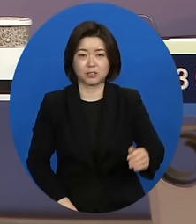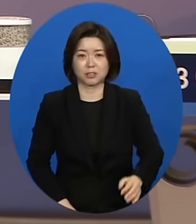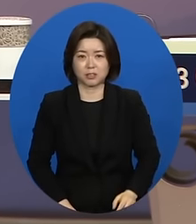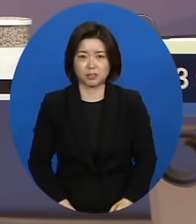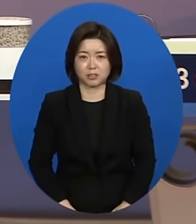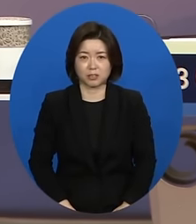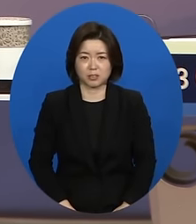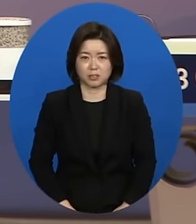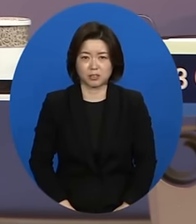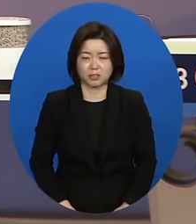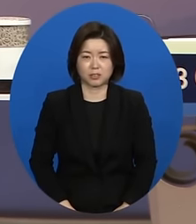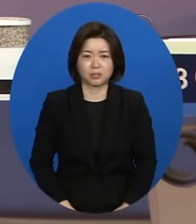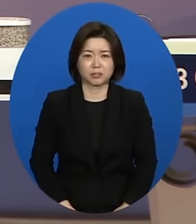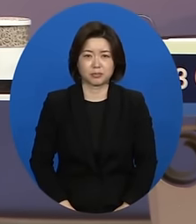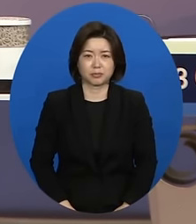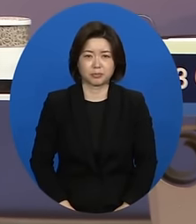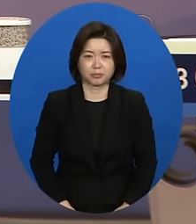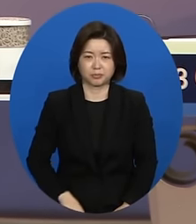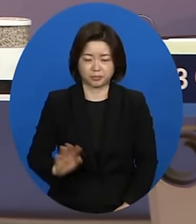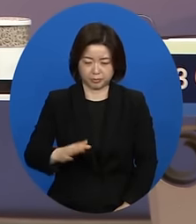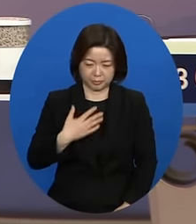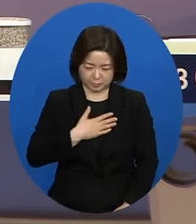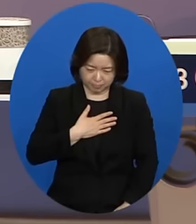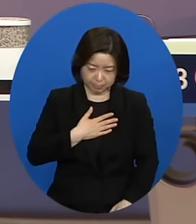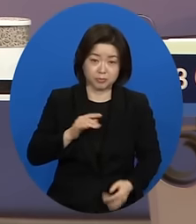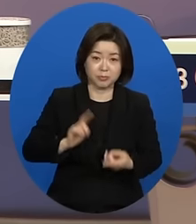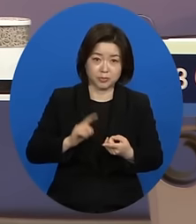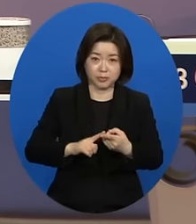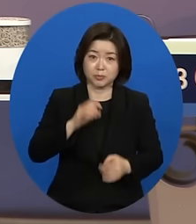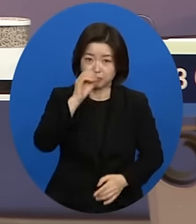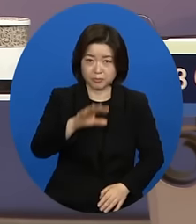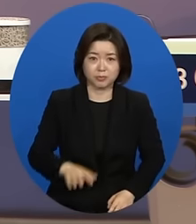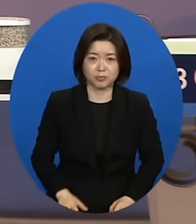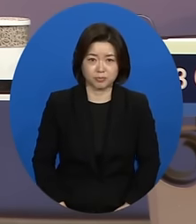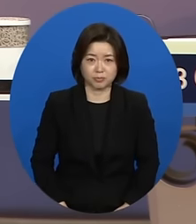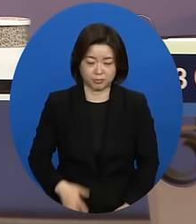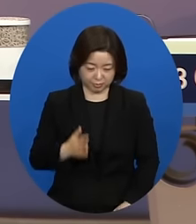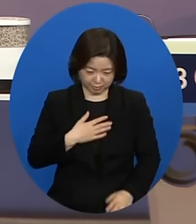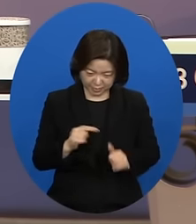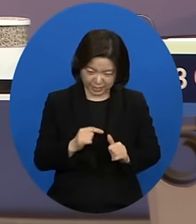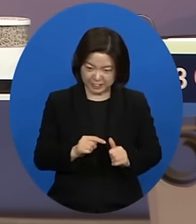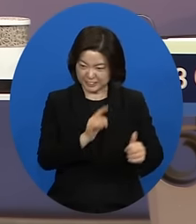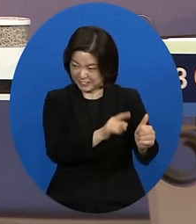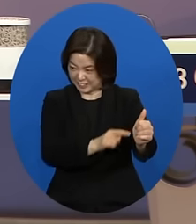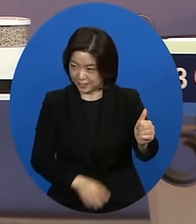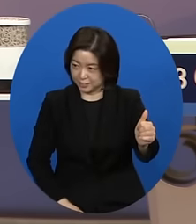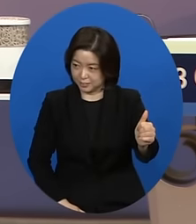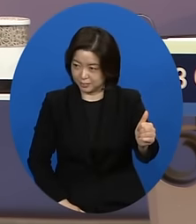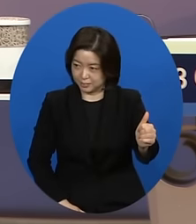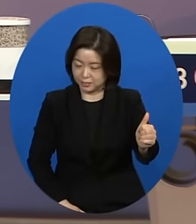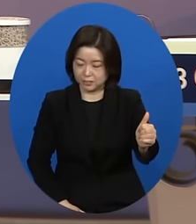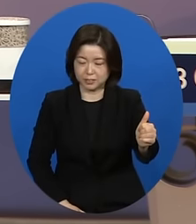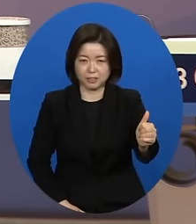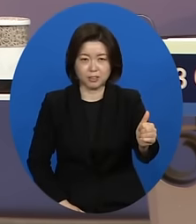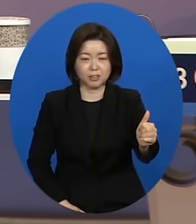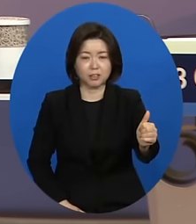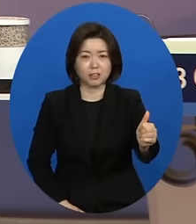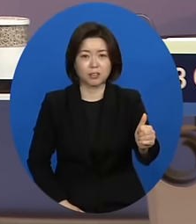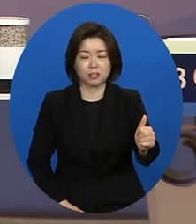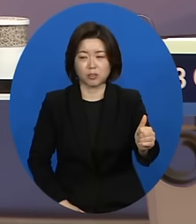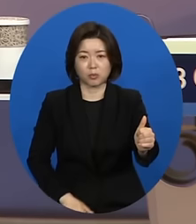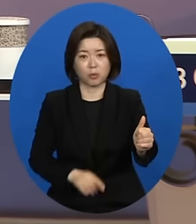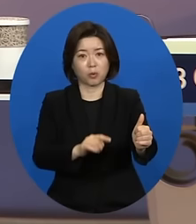아니요. 제 감정 그대로 얘기할게요. 나를 고문했던 그 새끼. 그 목사가